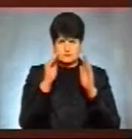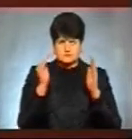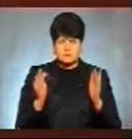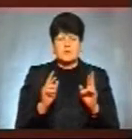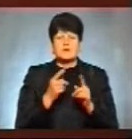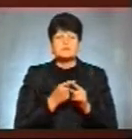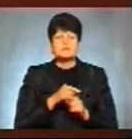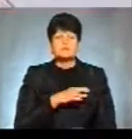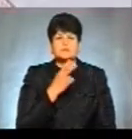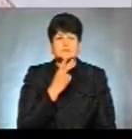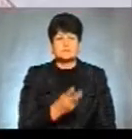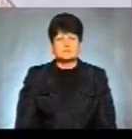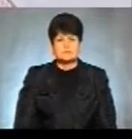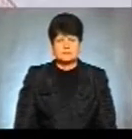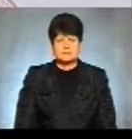було, дивіться.